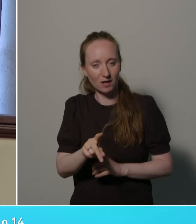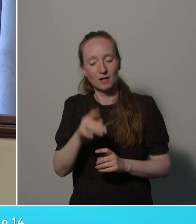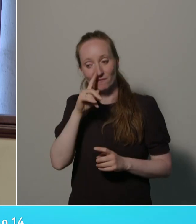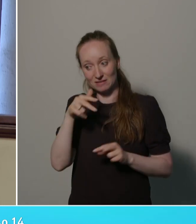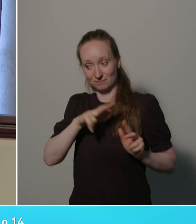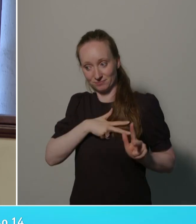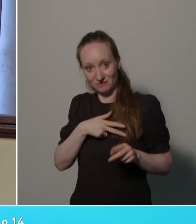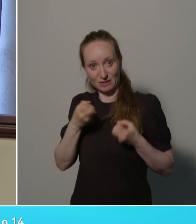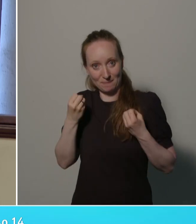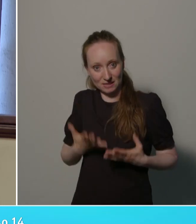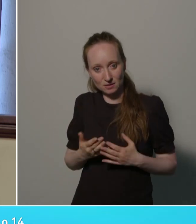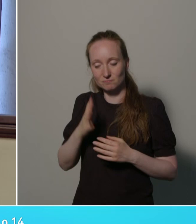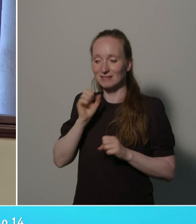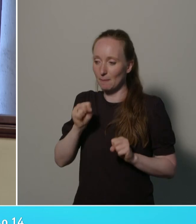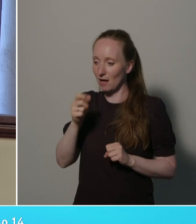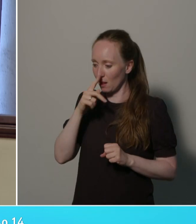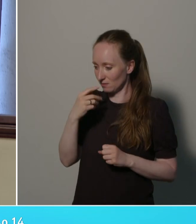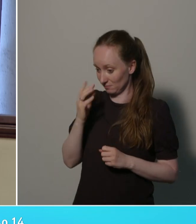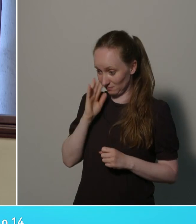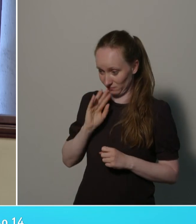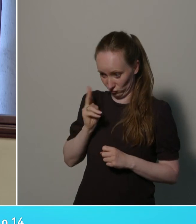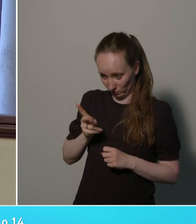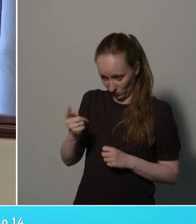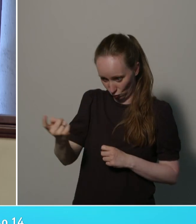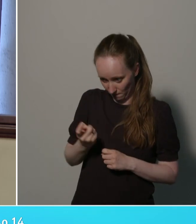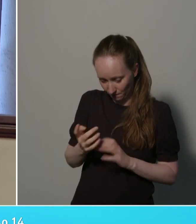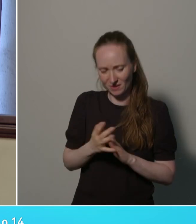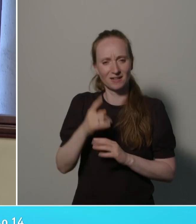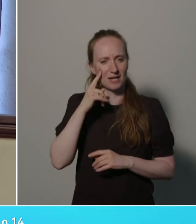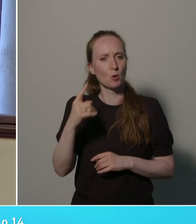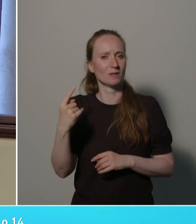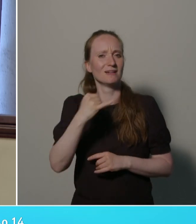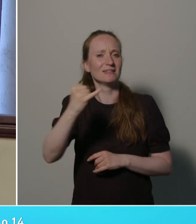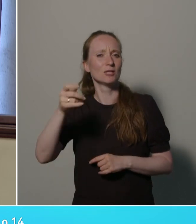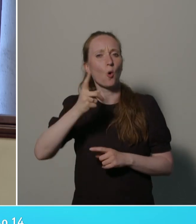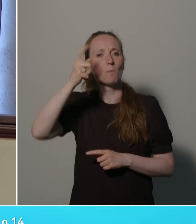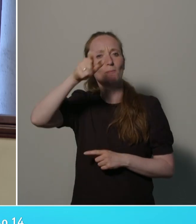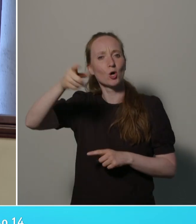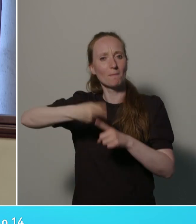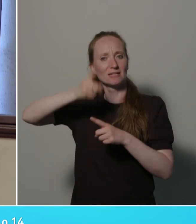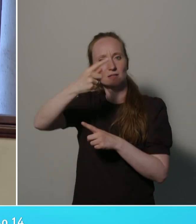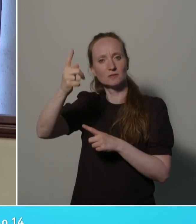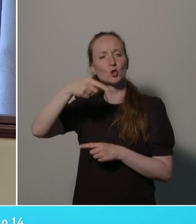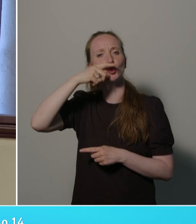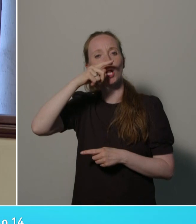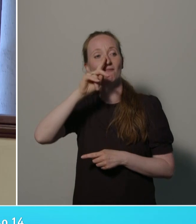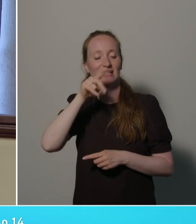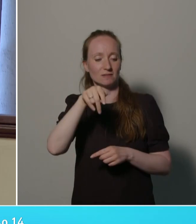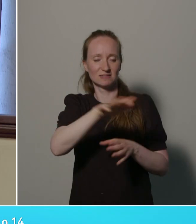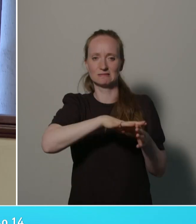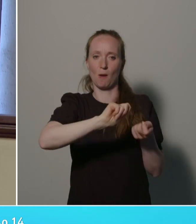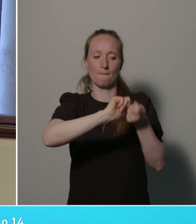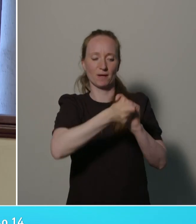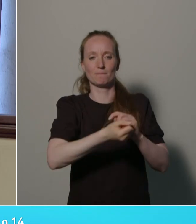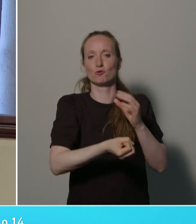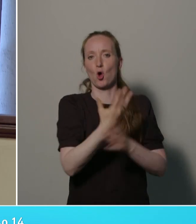wir ihn mal beim Wort nehmen. Nein, das ist ernst gemeint. Ich denke, jeder Oberbürgermeister ist auch, ich sage mal, stolz, wenn dort hier was Neues passiert und